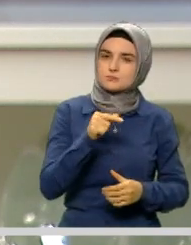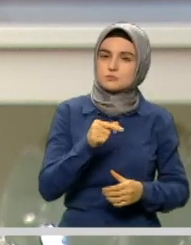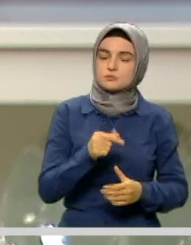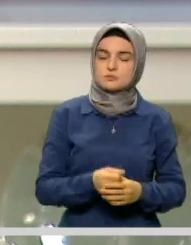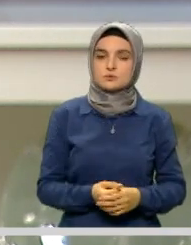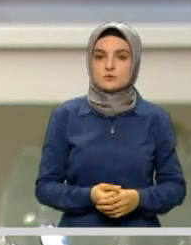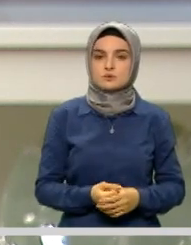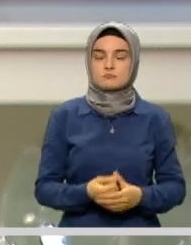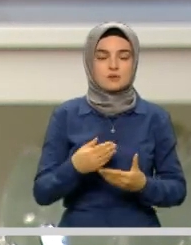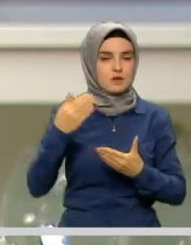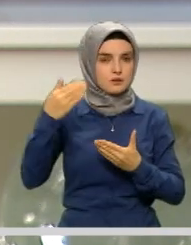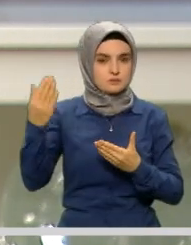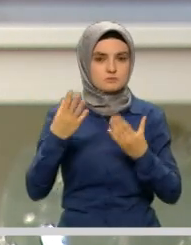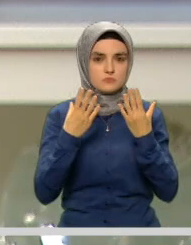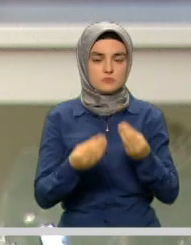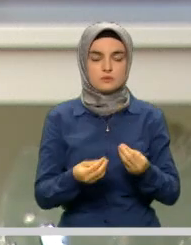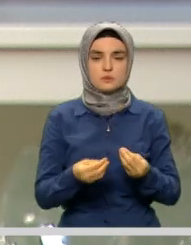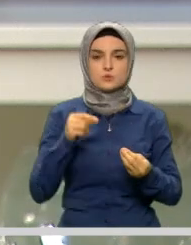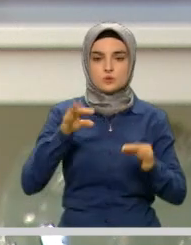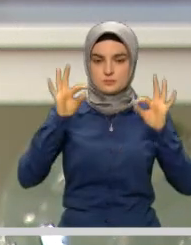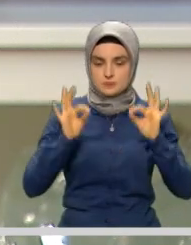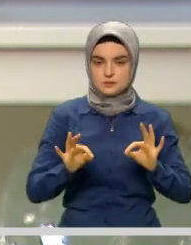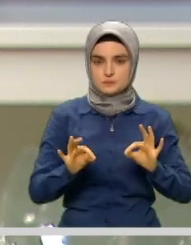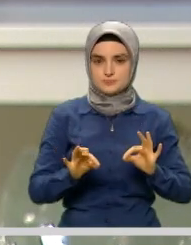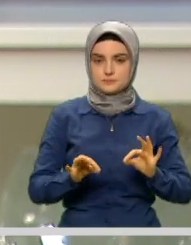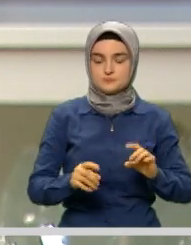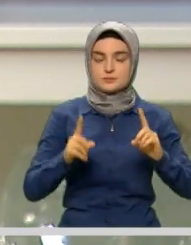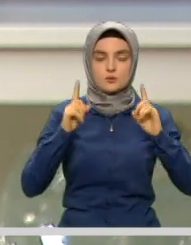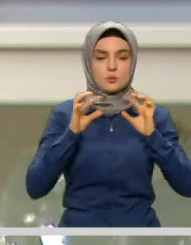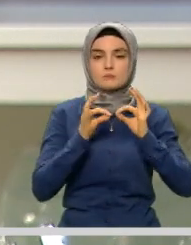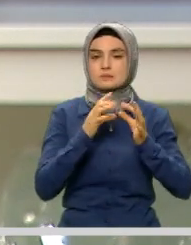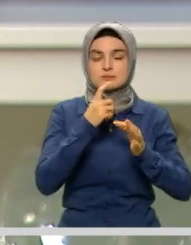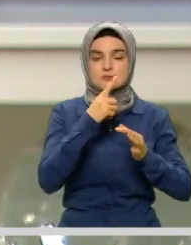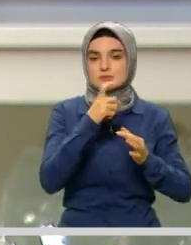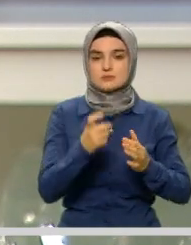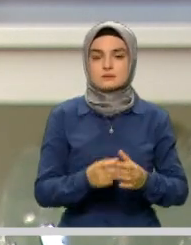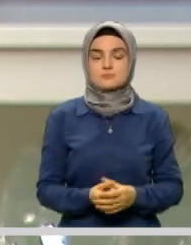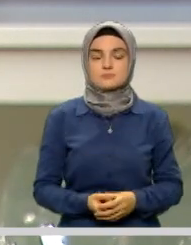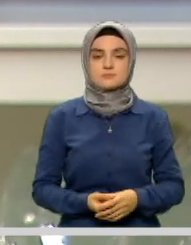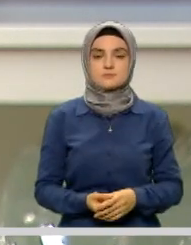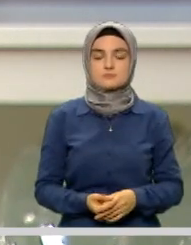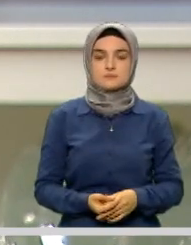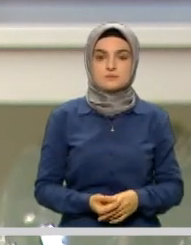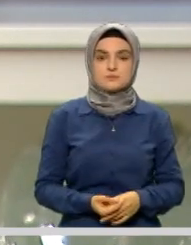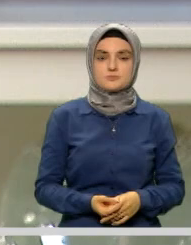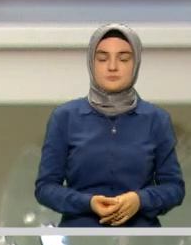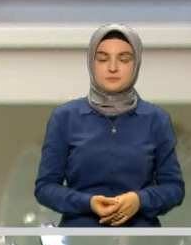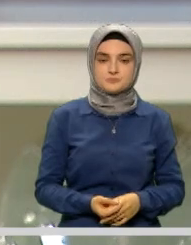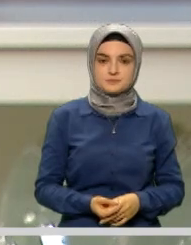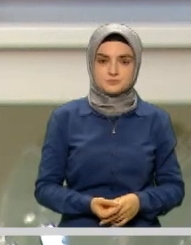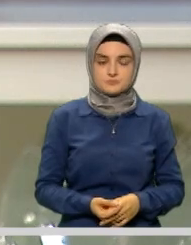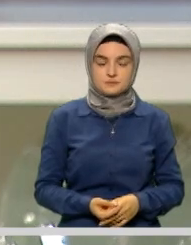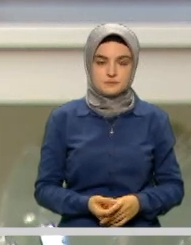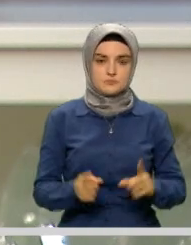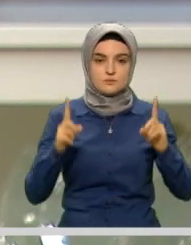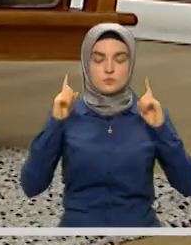inabe ve benzeri evet. artıyor değil mi o tanımlar ama biz şöyle bir başlayalım. Tövbe ne demek, istiğfar ne evet. demek bize biraz aktarsanız. İstiğfar aslında tövbeden önce